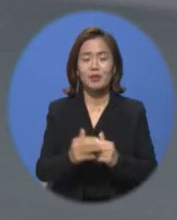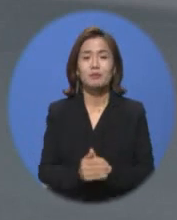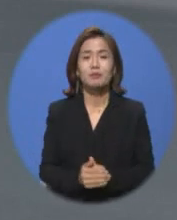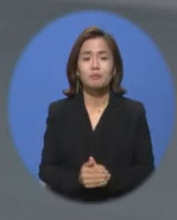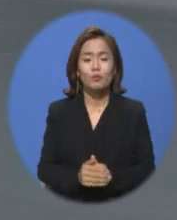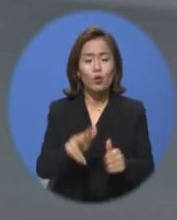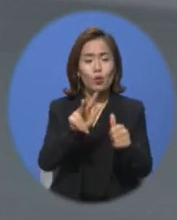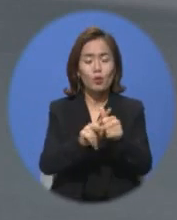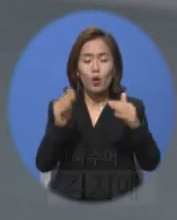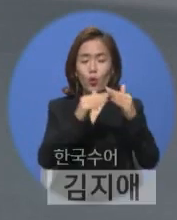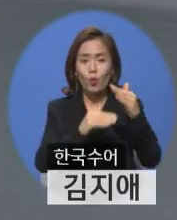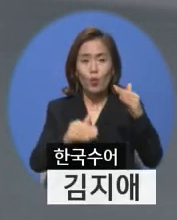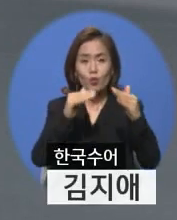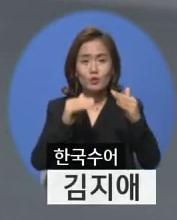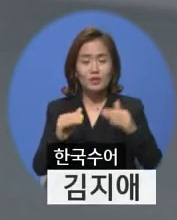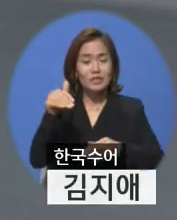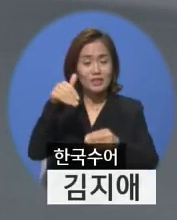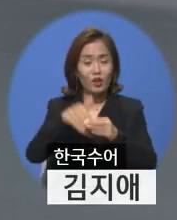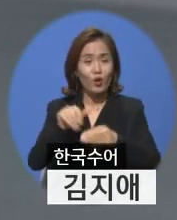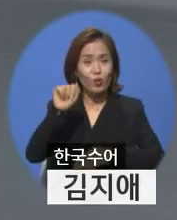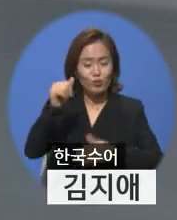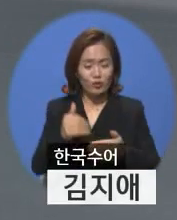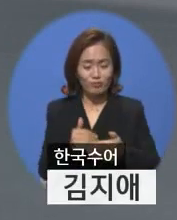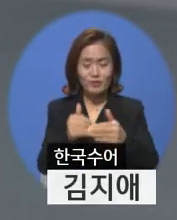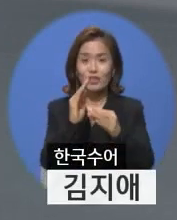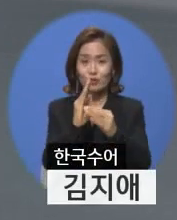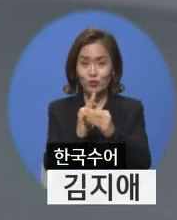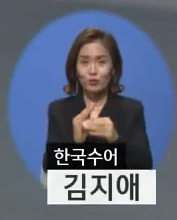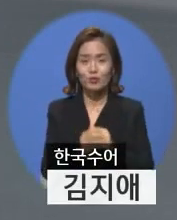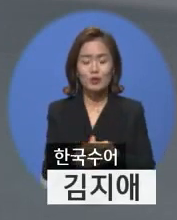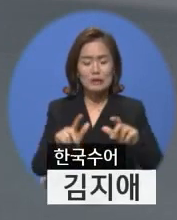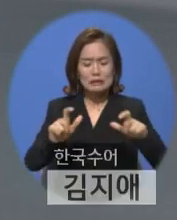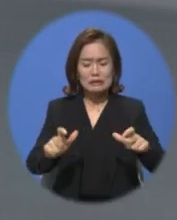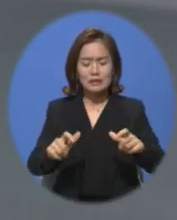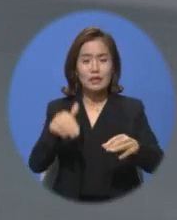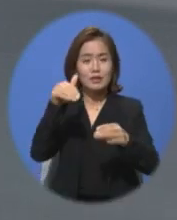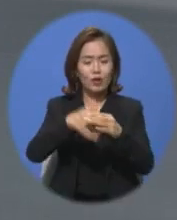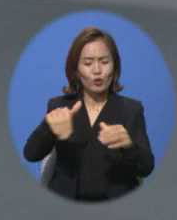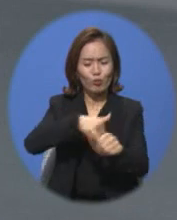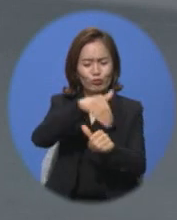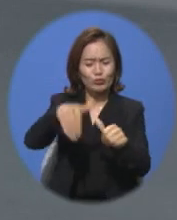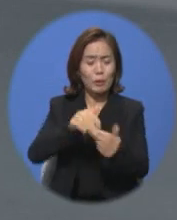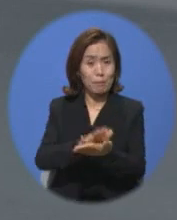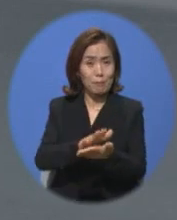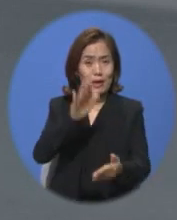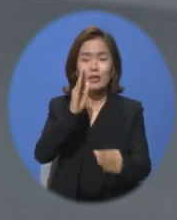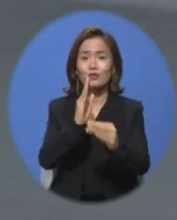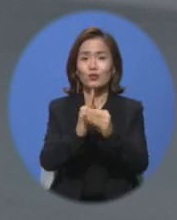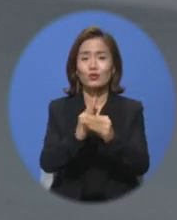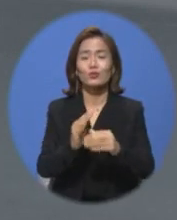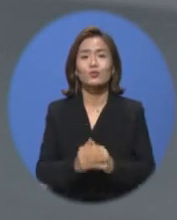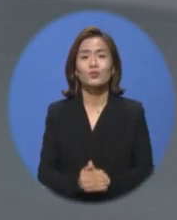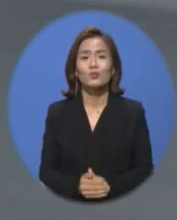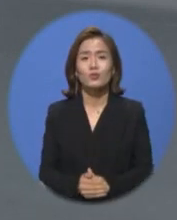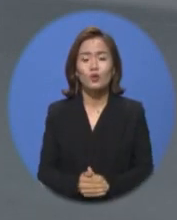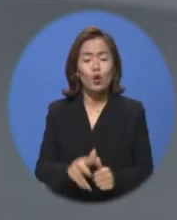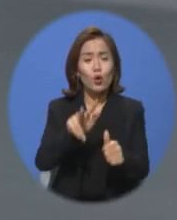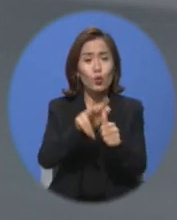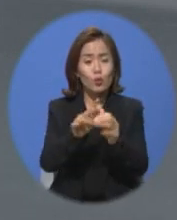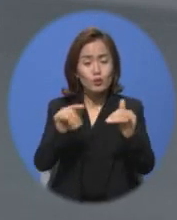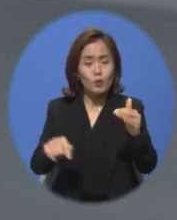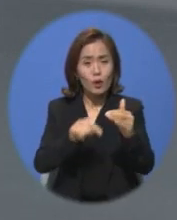.후보자들의공식선거 운동이중반에접어들면서 지방선거열기가꾸준히고조되고있다 .